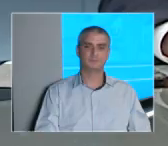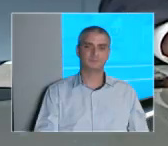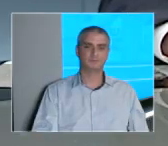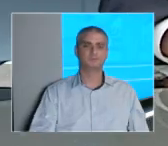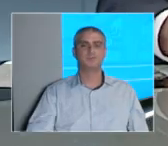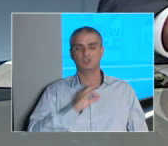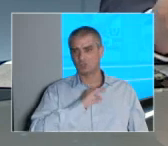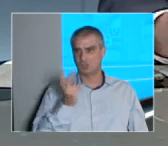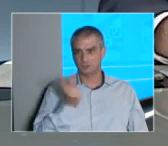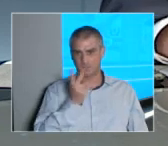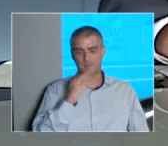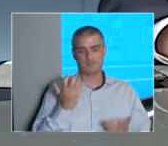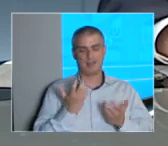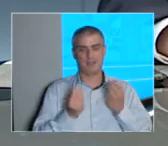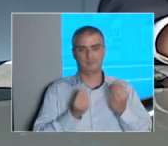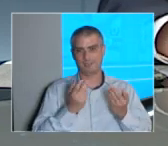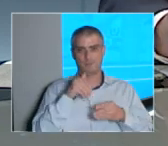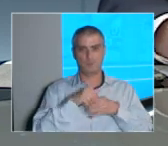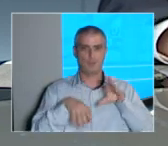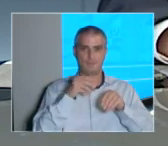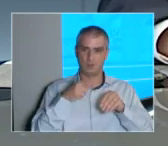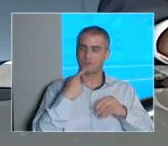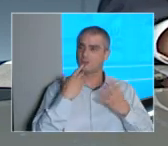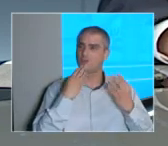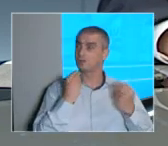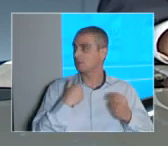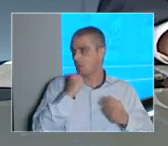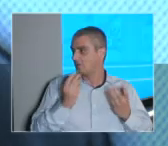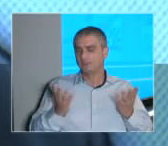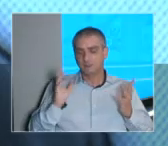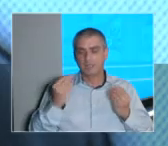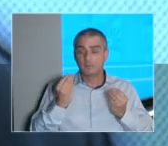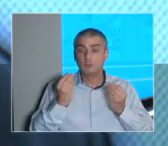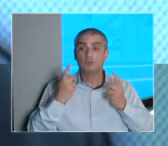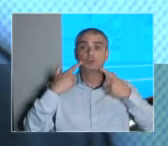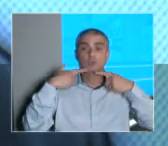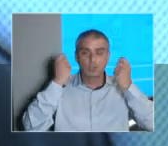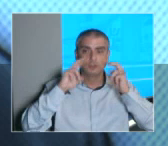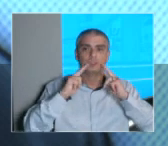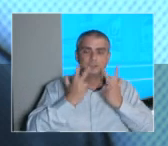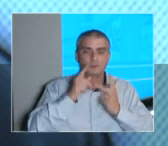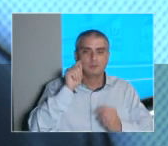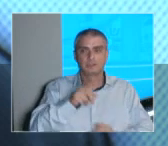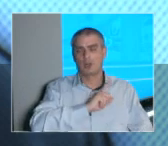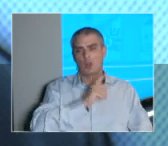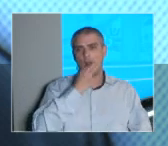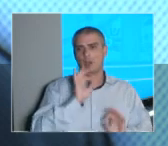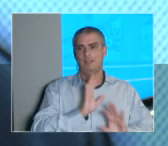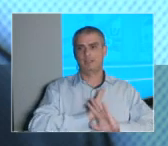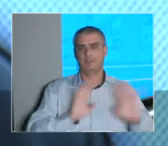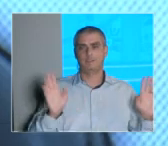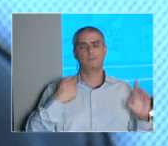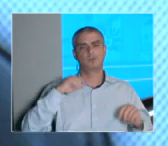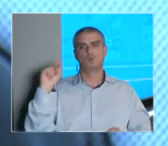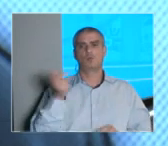הצדדים השונים, הוא גם כלי משחק במערכת הבחירות הזאת. זה לא צריך להיות כלי משחק, זה צריך להיות דבר שהחינוך של הציבור זה לא לגיטימי.